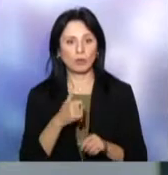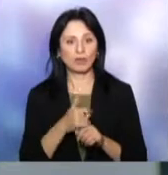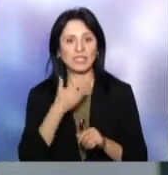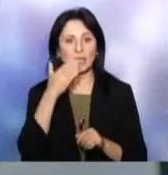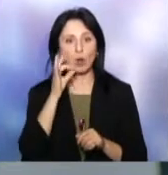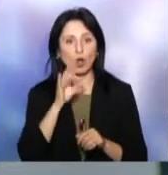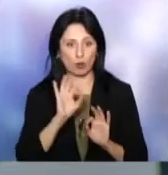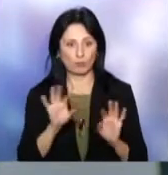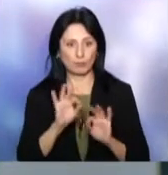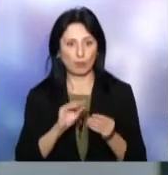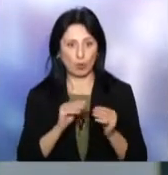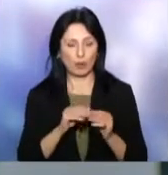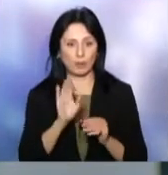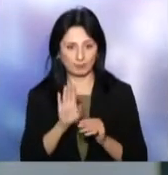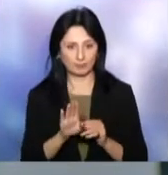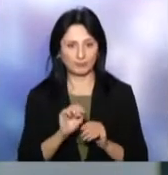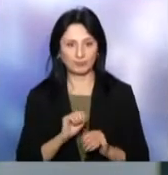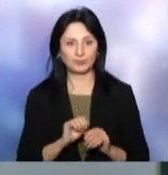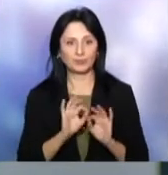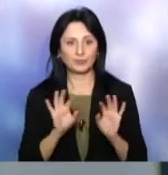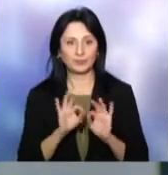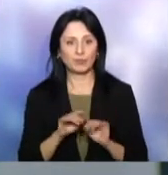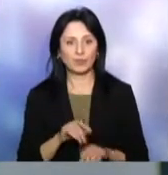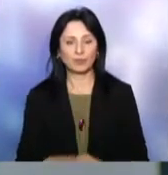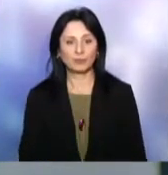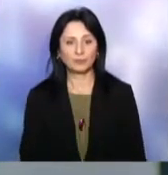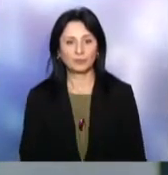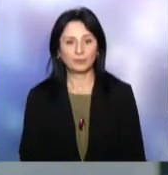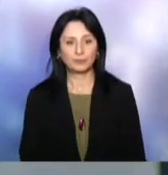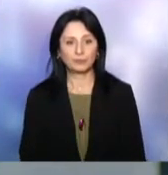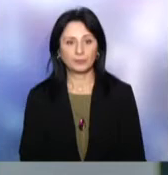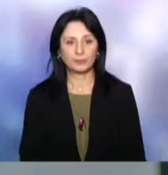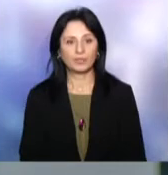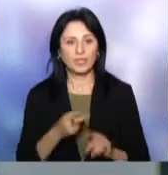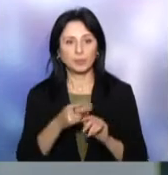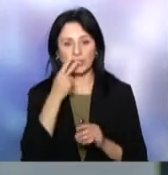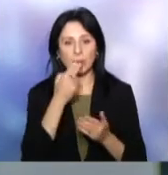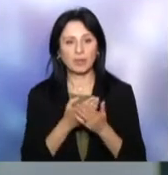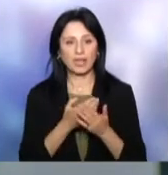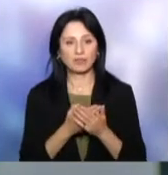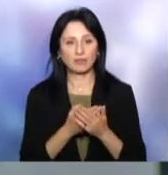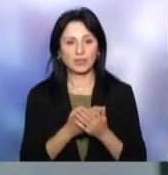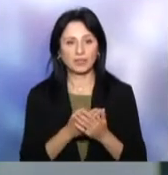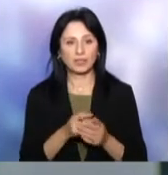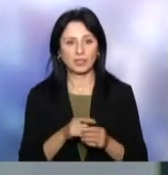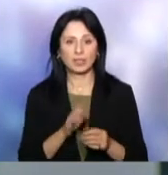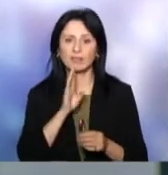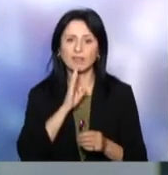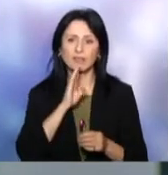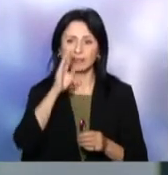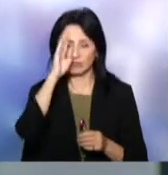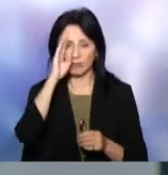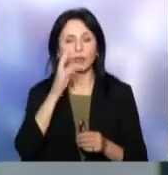ზაფხულთან დაკავშირებული პრობლემები. დასაკვირველია. განხილვა, დასაკვირველია. იმის დამიხედვით, აქ გენდერულ ნიშანსაც